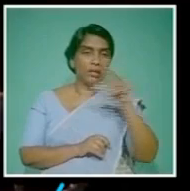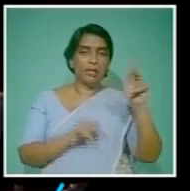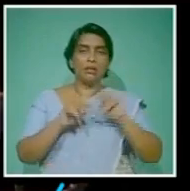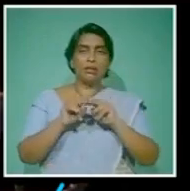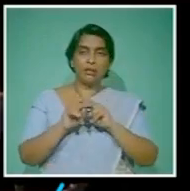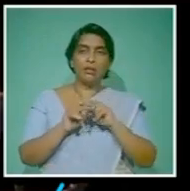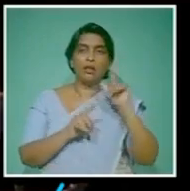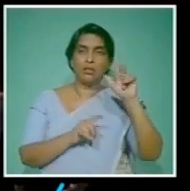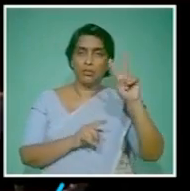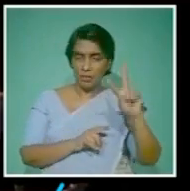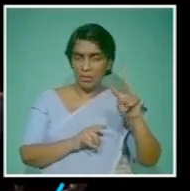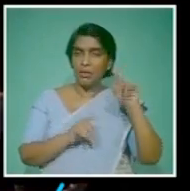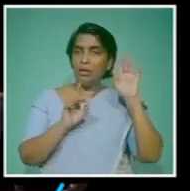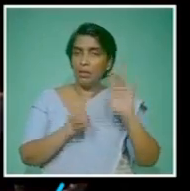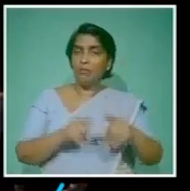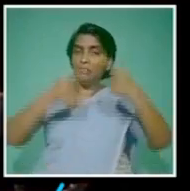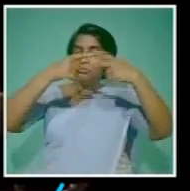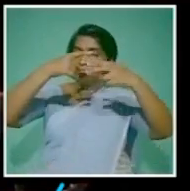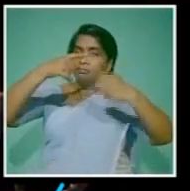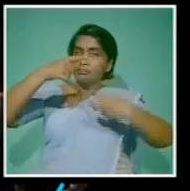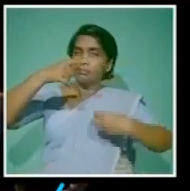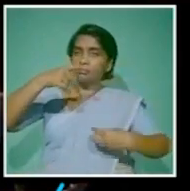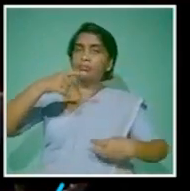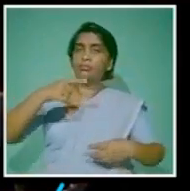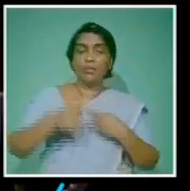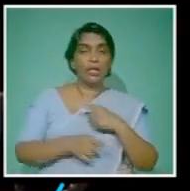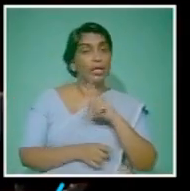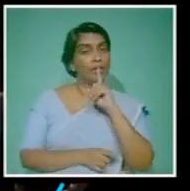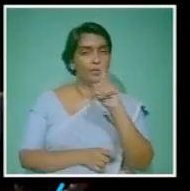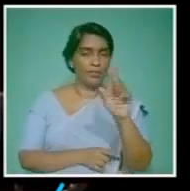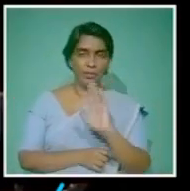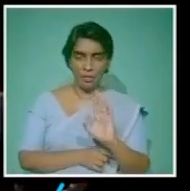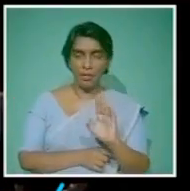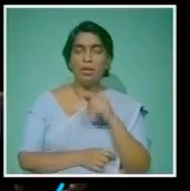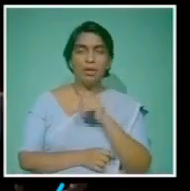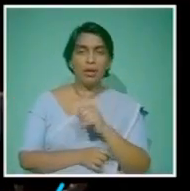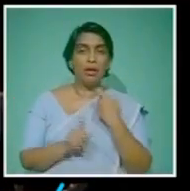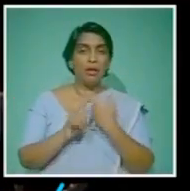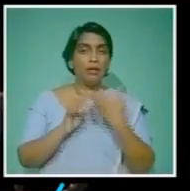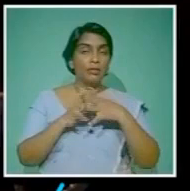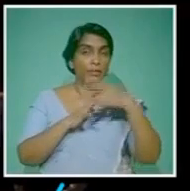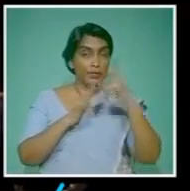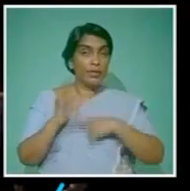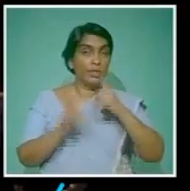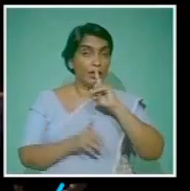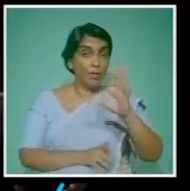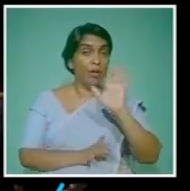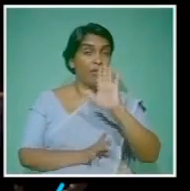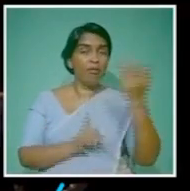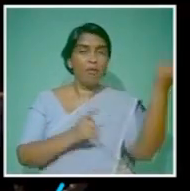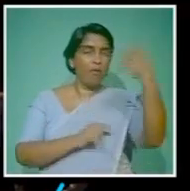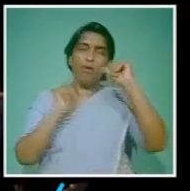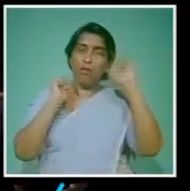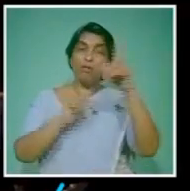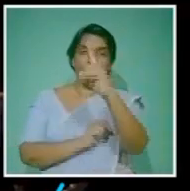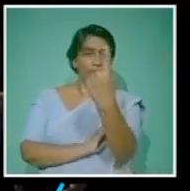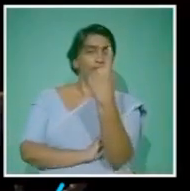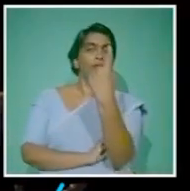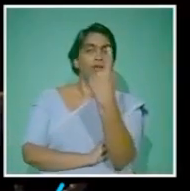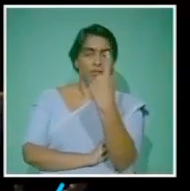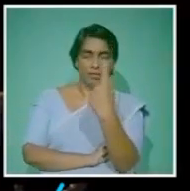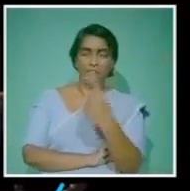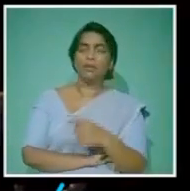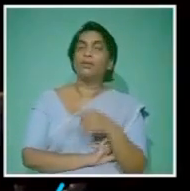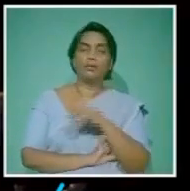98,98,917.84 කි. මෙවැනි තව ගණනාවක් තියෙනවා මම මේක කිව්වේ නෑ ගරු කතානායකතුමනි මොකද කාංචන විජේසේකර මැතිතුමා ඊයේ කිව්වා මම විතරයි මේ ගෙවන්න තියෙන අනිත් ඔක්කොම ගෙවලා තියෙන්නේ